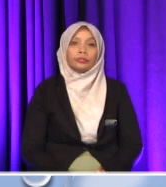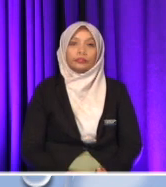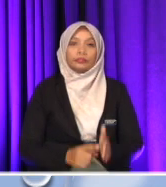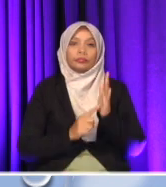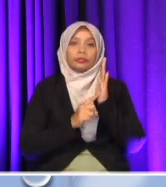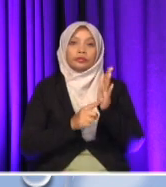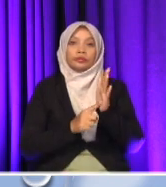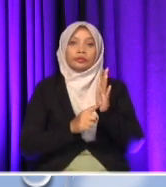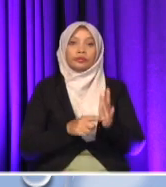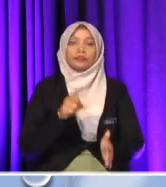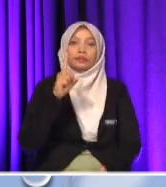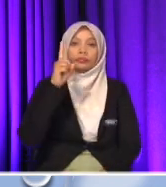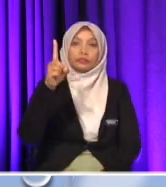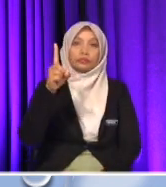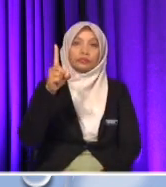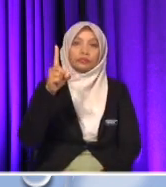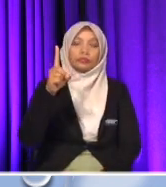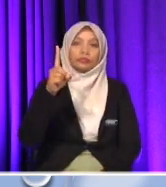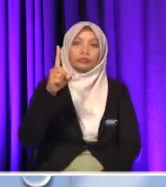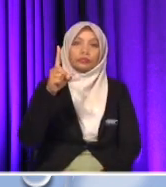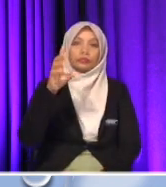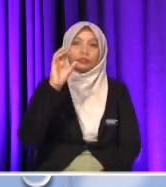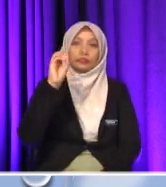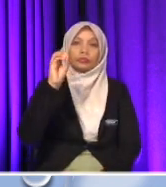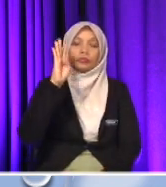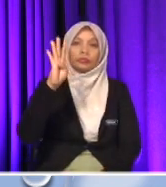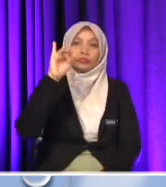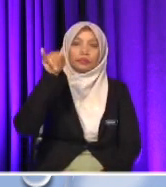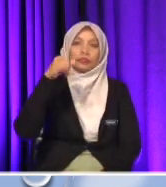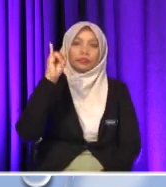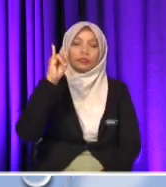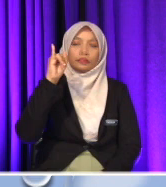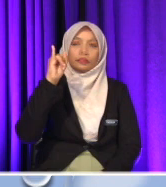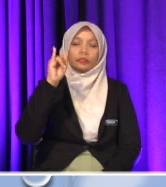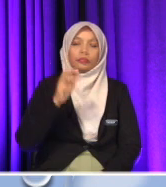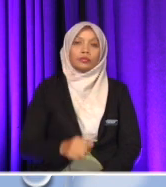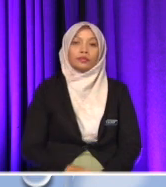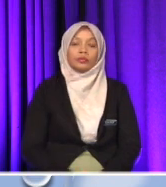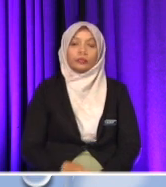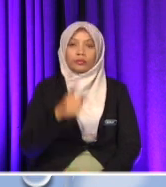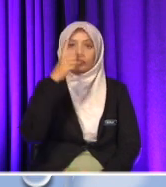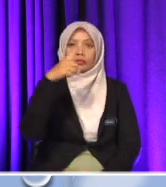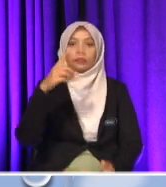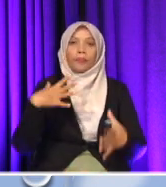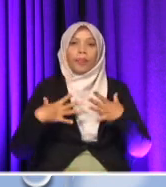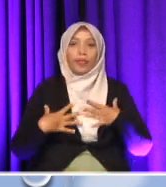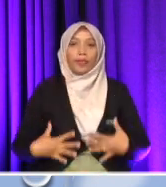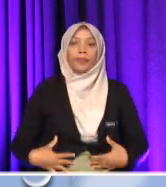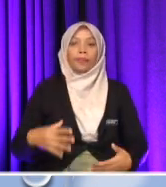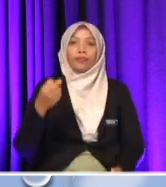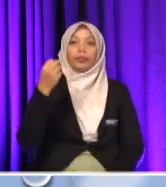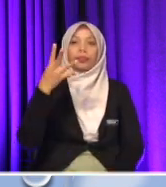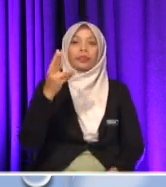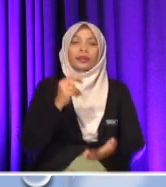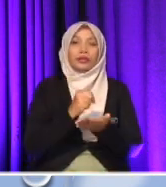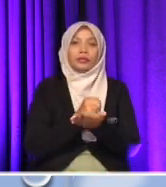tunjukkan 104J untuk simbol untuk pemuat tu. Okey, pada body. Okey, berapakah nilai pemuat tersebut?